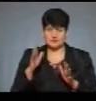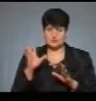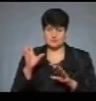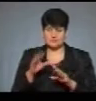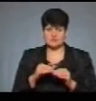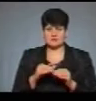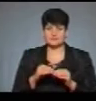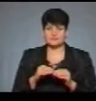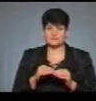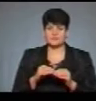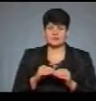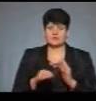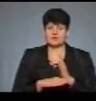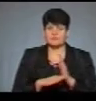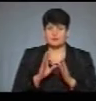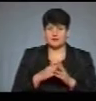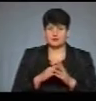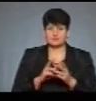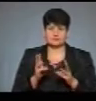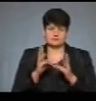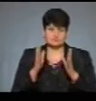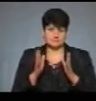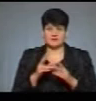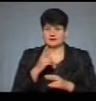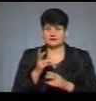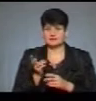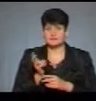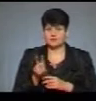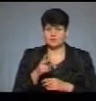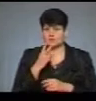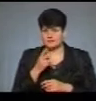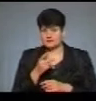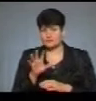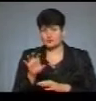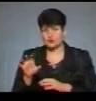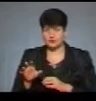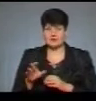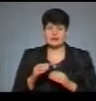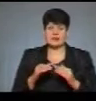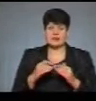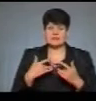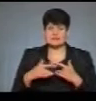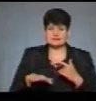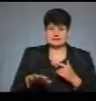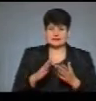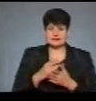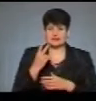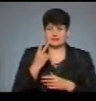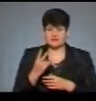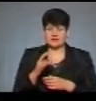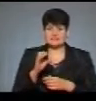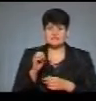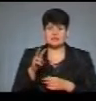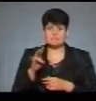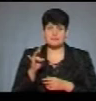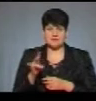дрова ніби палають, тому заходимо, дивимося, фотографуємось. На сцені у нас є два наших героя, Семен, це